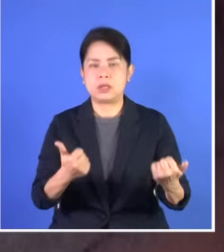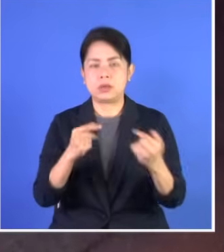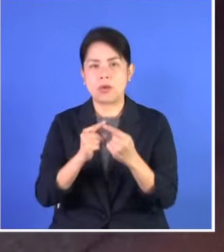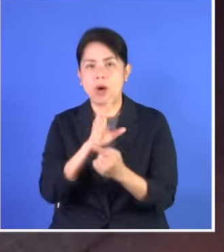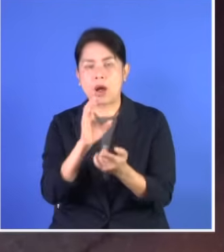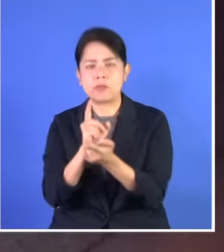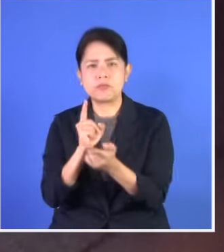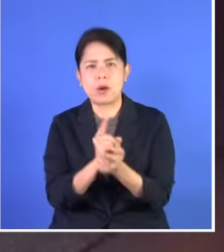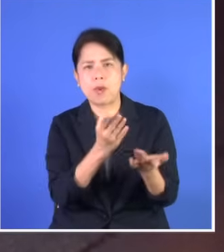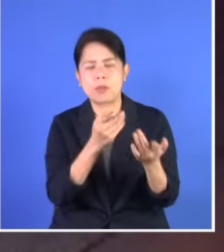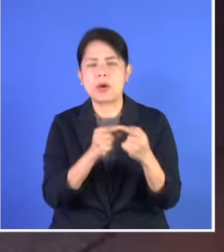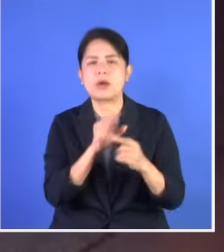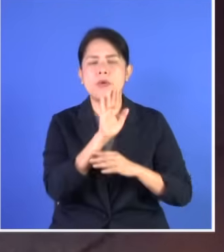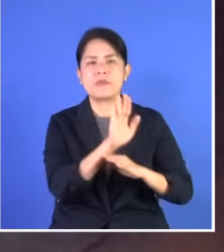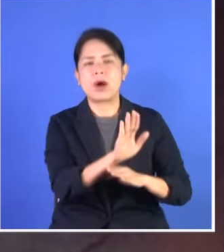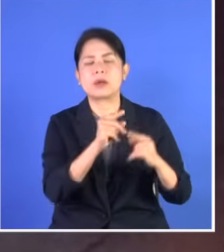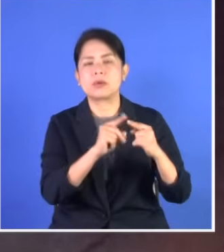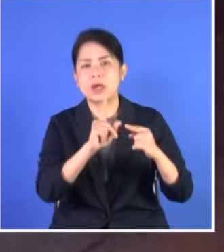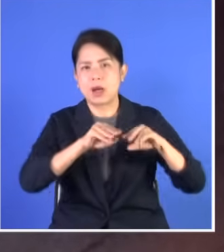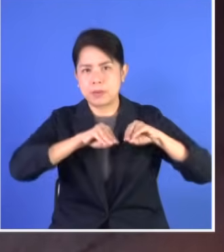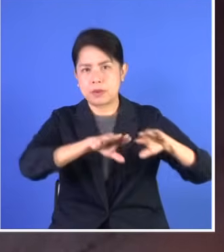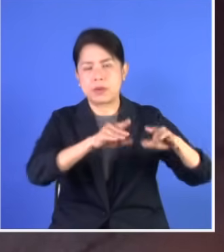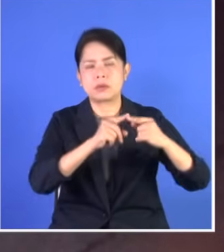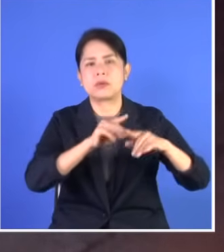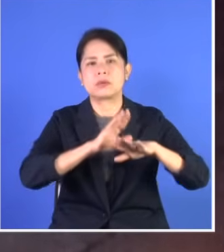กับนักข่าวอ้าวฟังเสียงกันหน่อยผู้เป็นผัวครับ